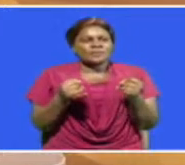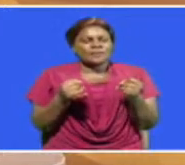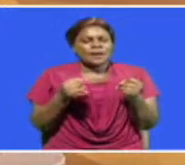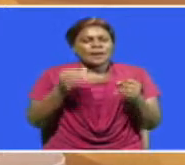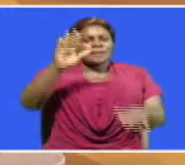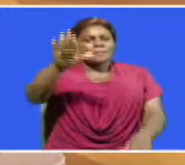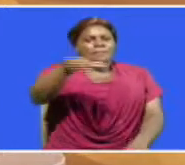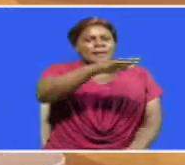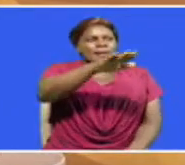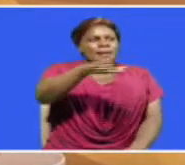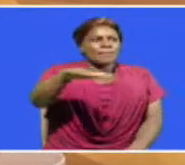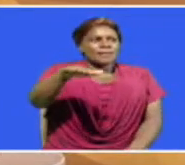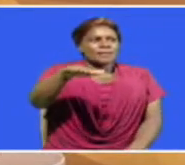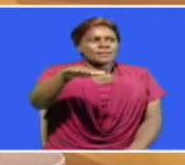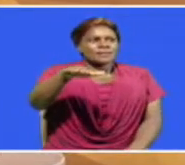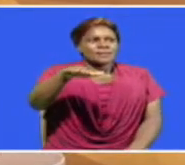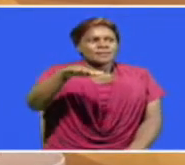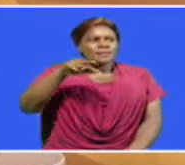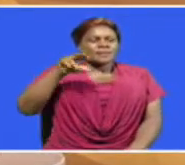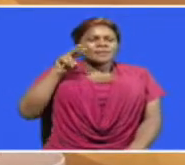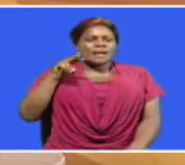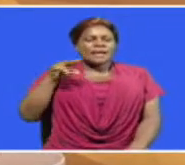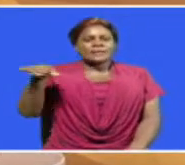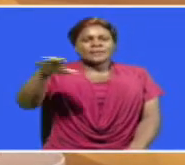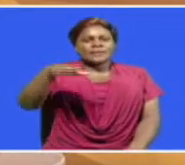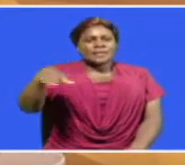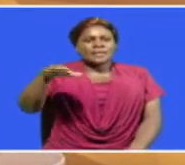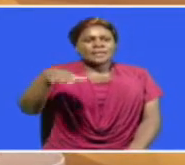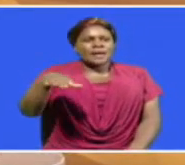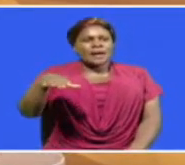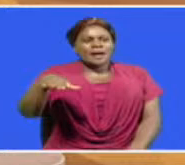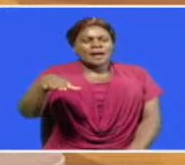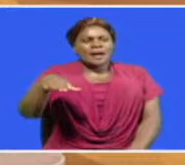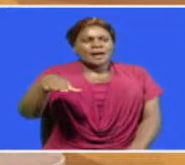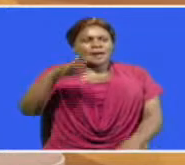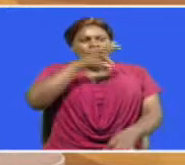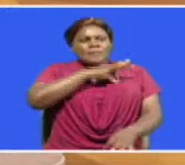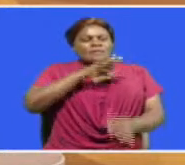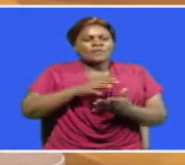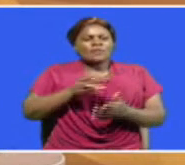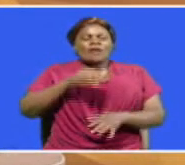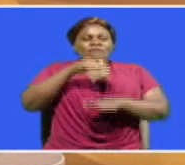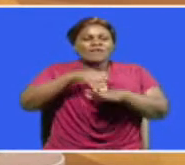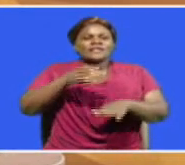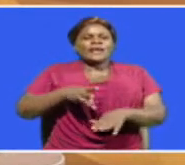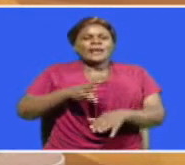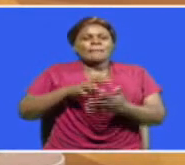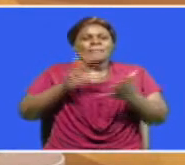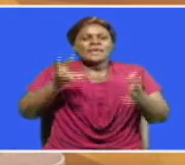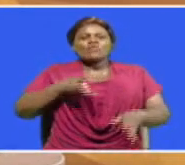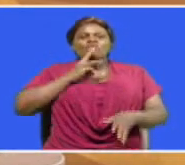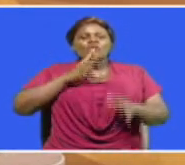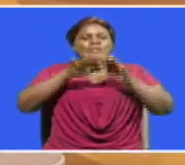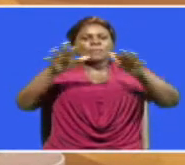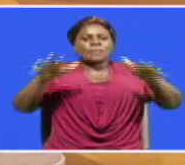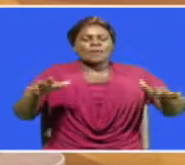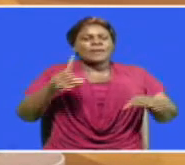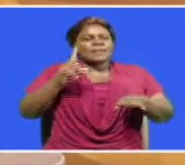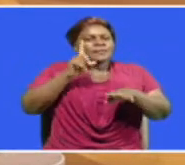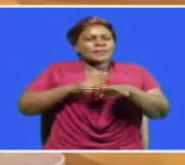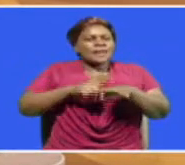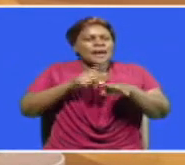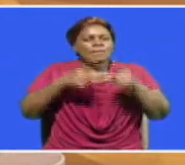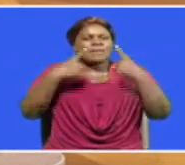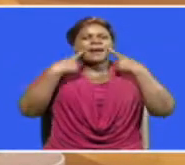Na bunge la Nyakach ni moja kati ya maeneo ambayo huathirika pakubwa na mafuriko kila mara kunaponyesha. Kutangazwa